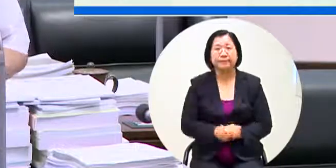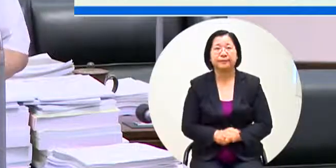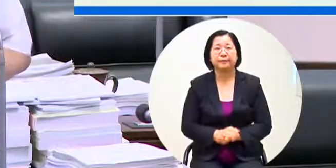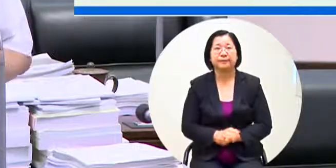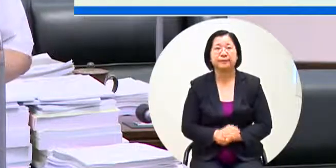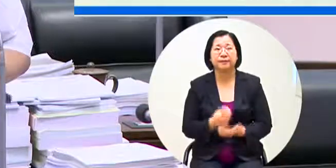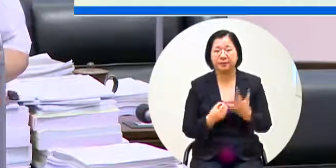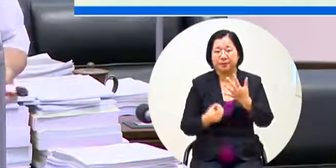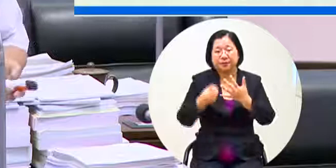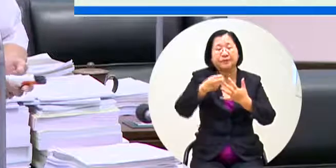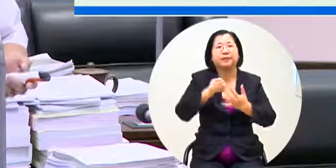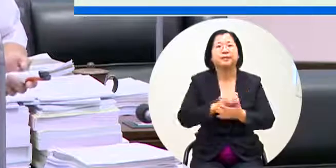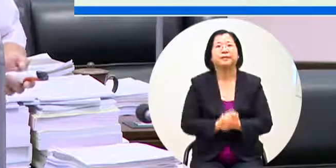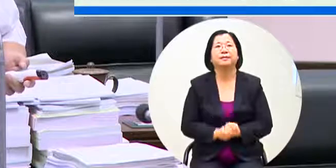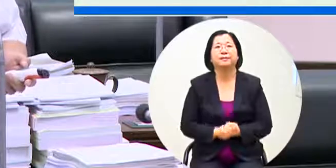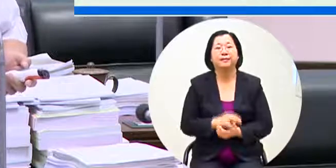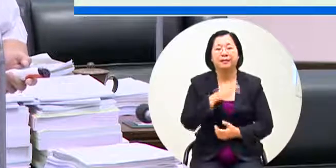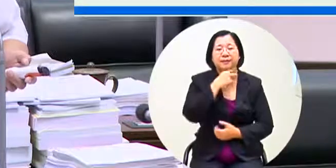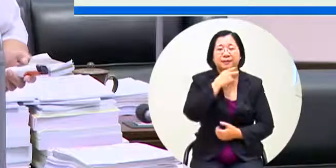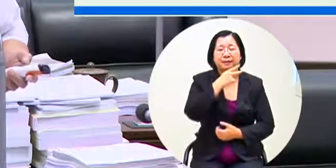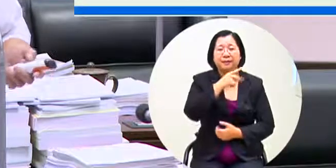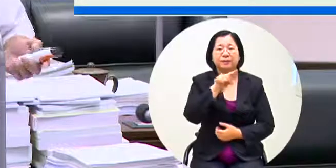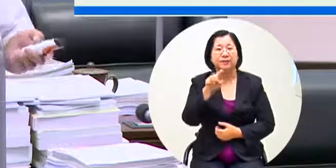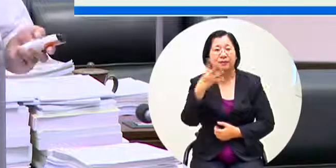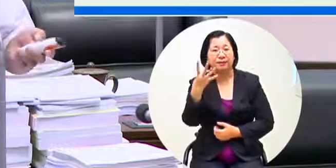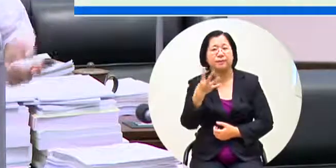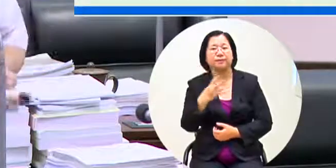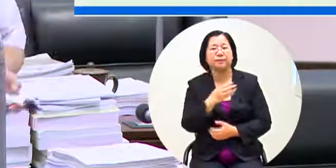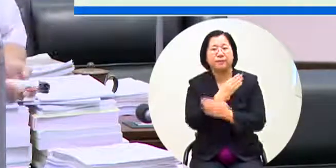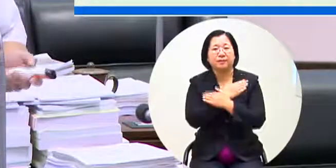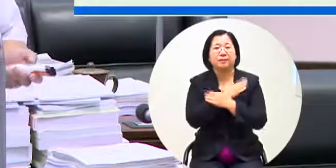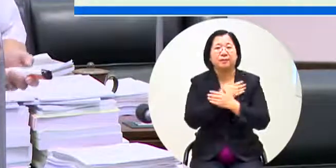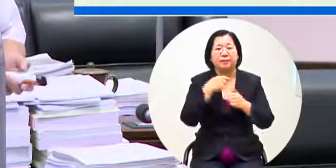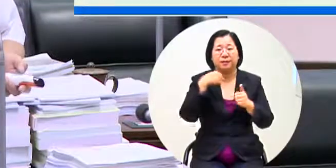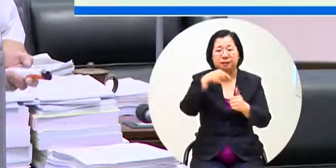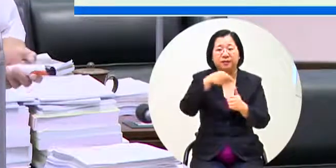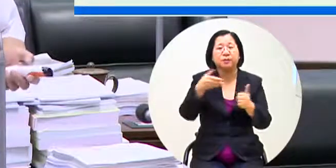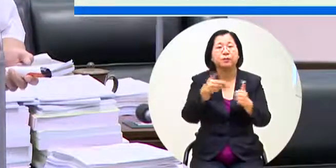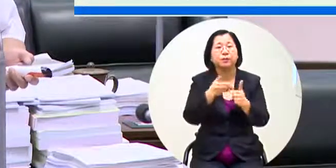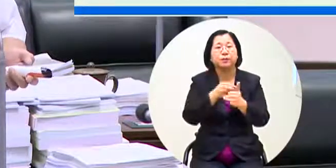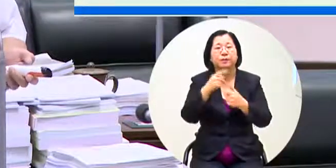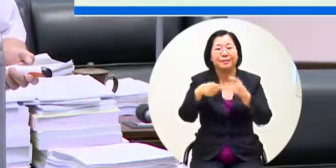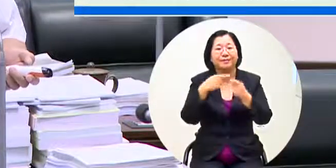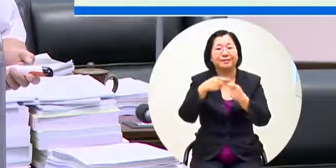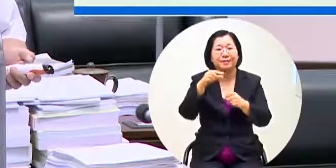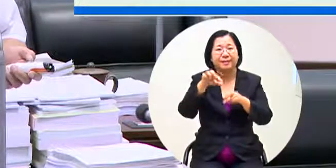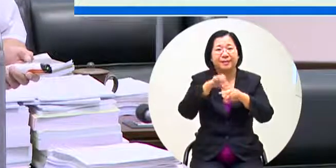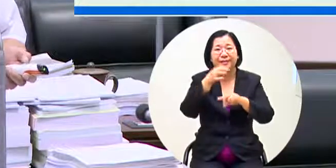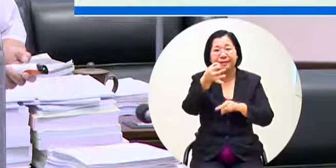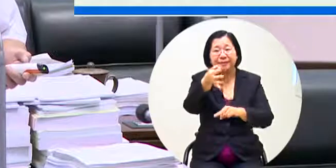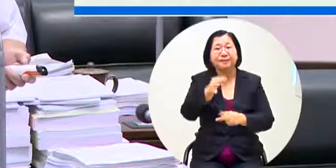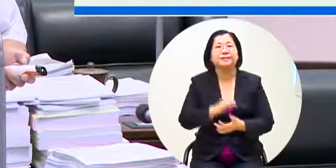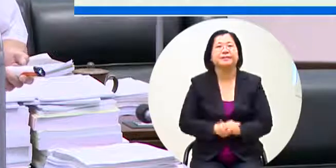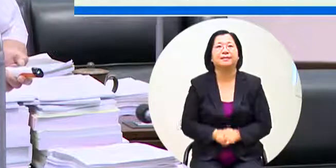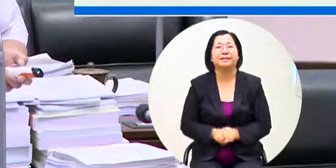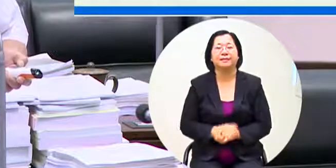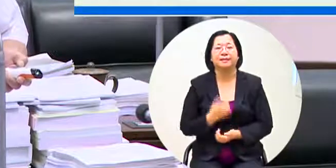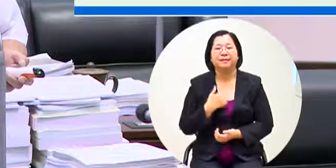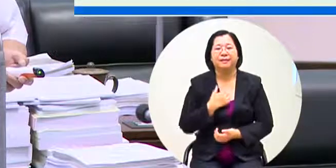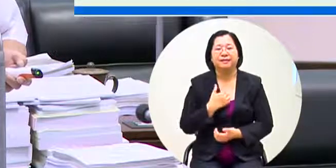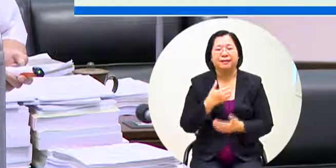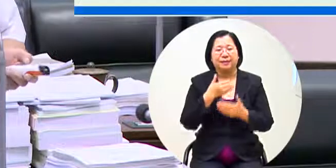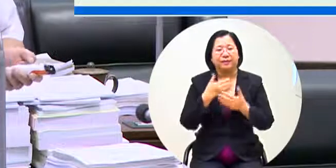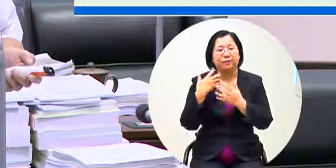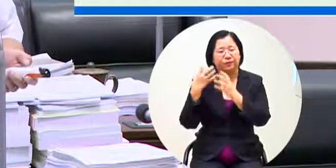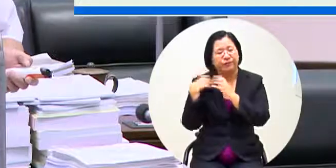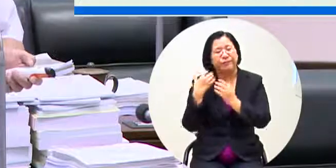四岁即个幼儿教育年金吼。好像目标咱嘛是会当讲减轻咱家长诶即个诶教育诶经济